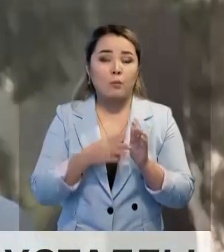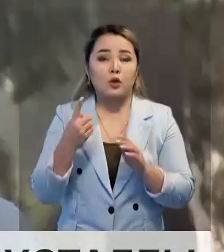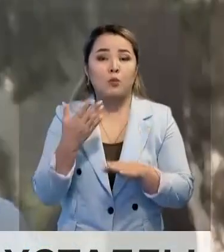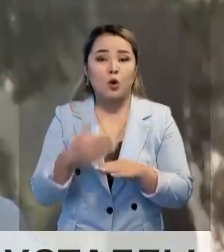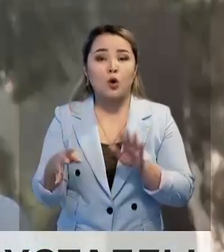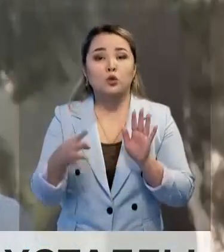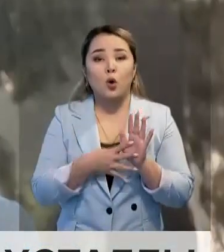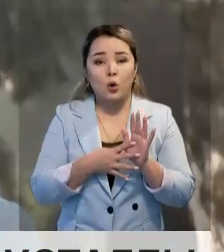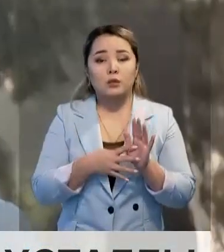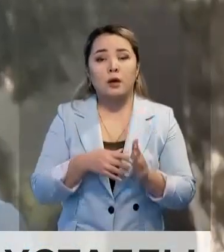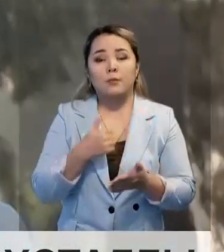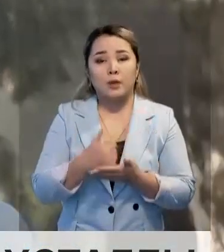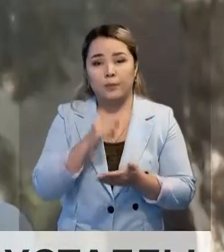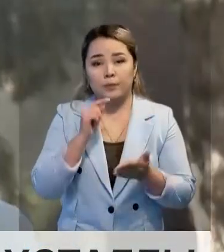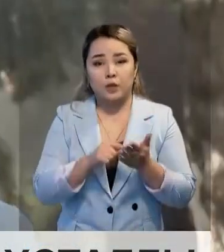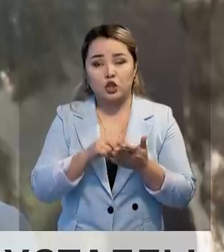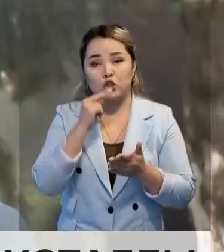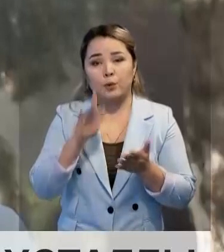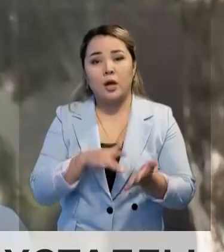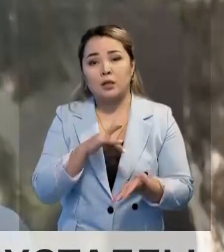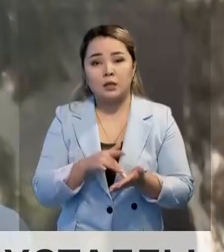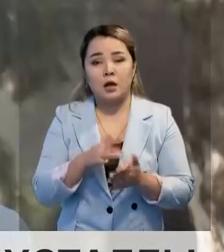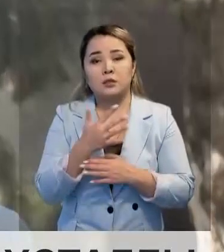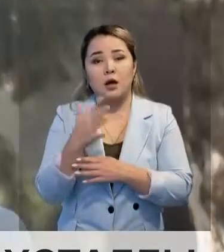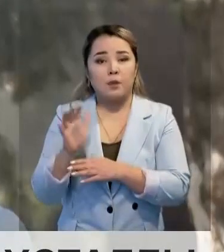бөлігімен 9 бас құс Шымкент